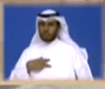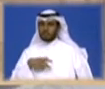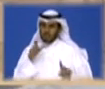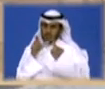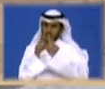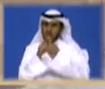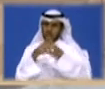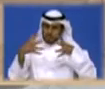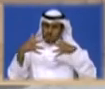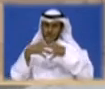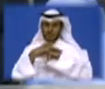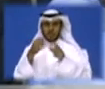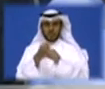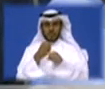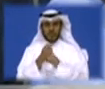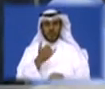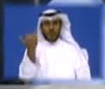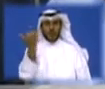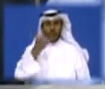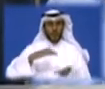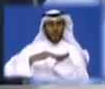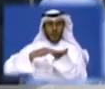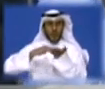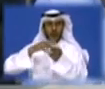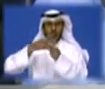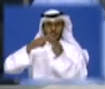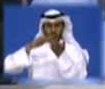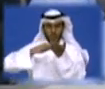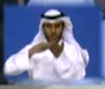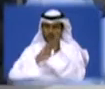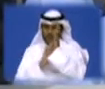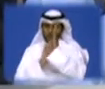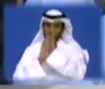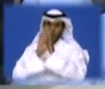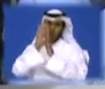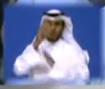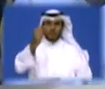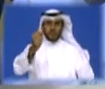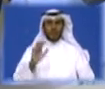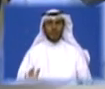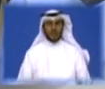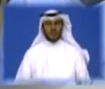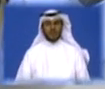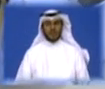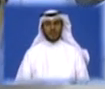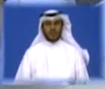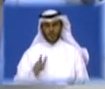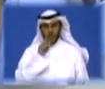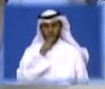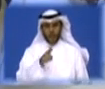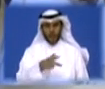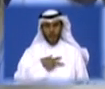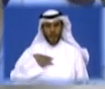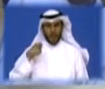الاسهام في تقدم بلدنا العزيز ورفعته منوها بما تضمنه الخطاب الاميري من تشخيص دقيق